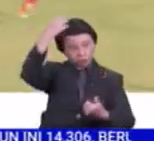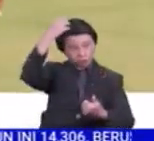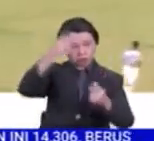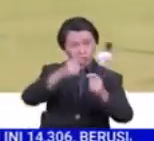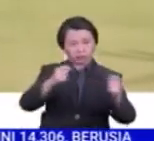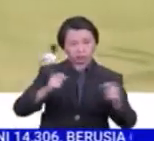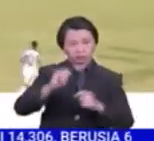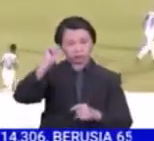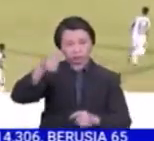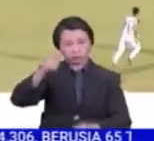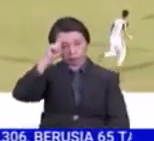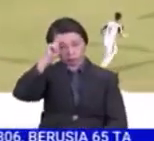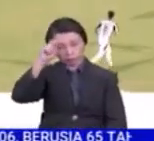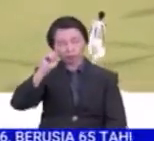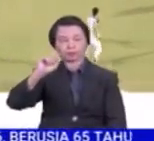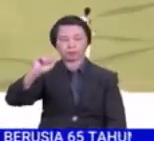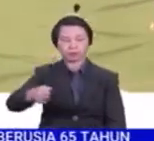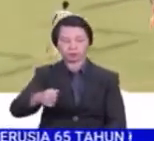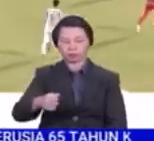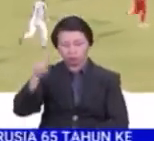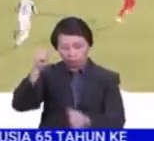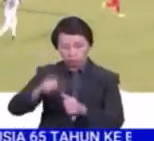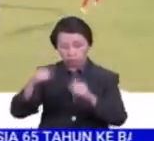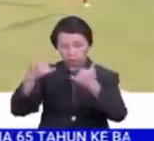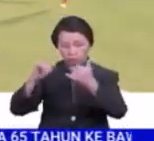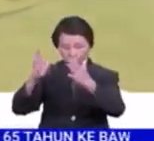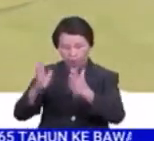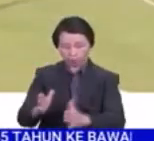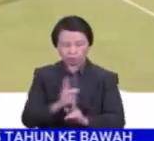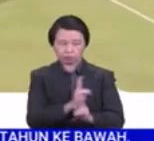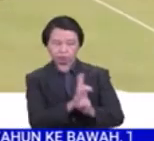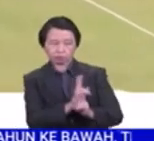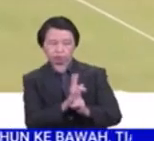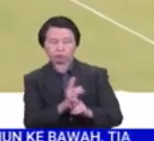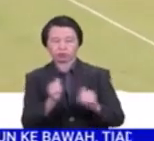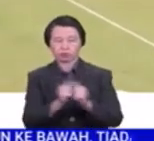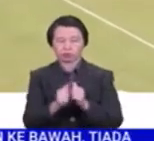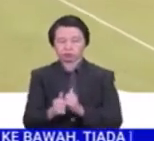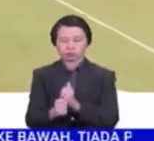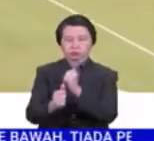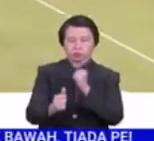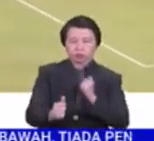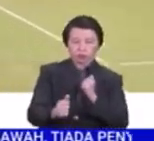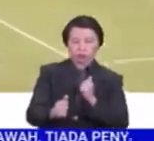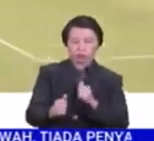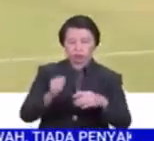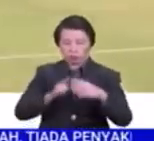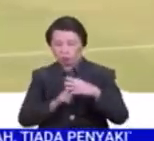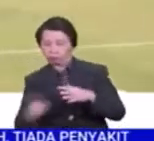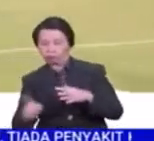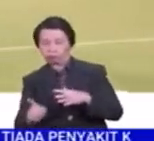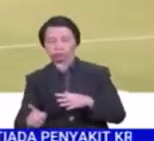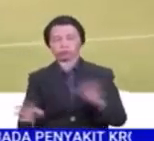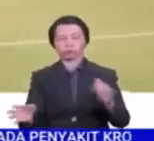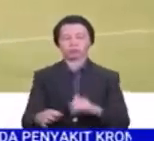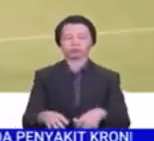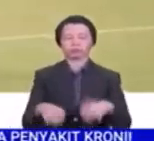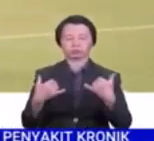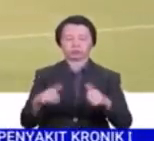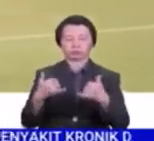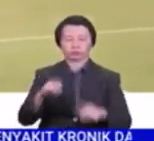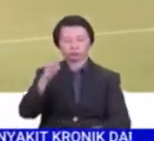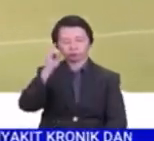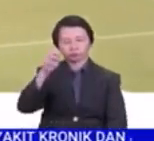laman sendiri malam besok nah fuzzy mengingatkan anak buahnya agar berwaspada dan mengelak daripada solusi menurutnya skuad the